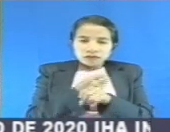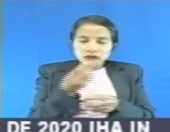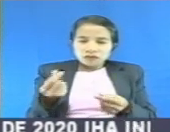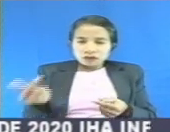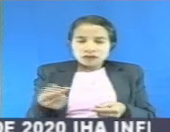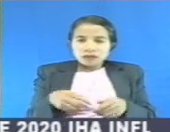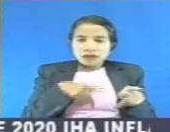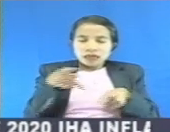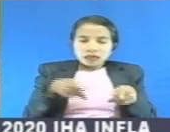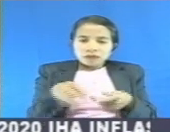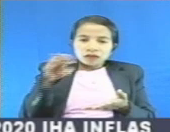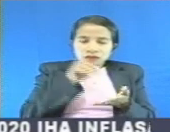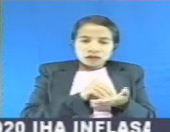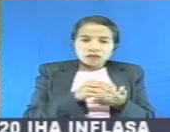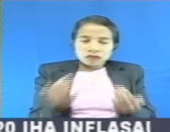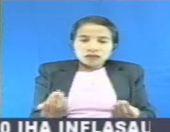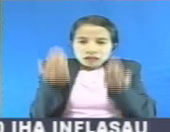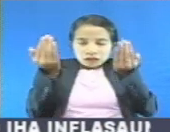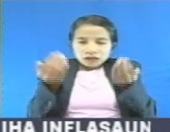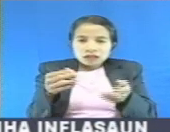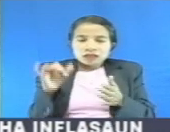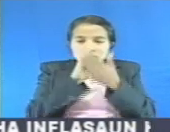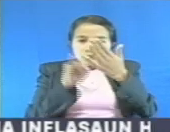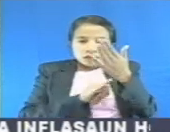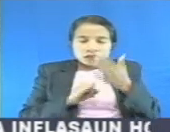sira tau hodi hatorang estatua.